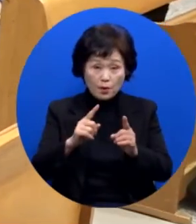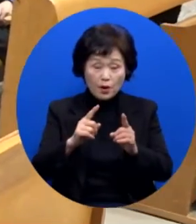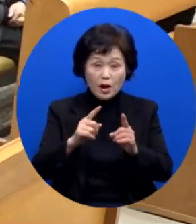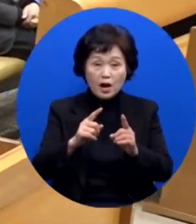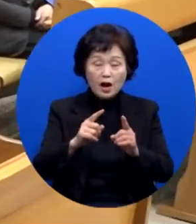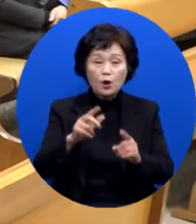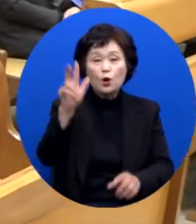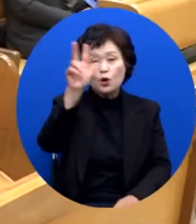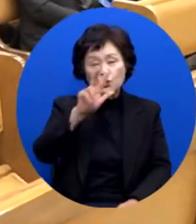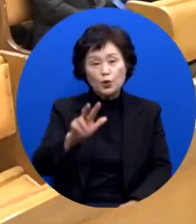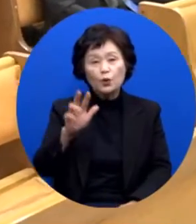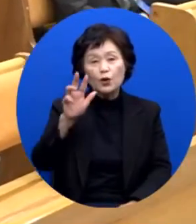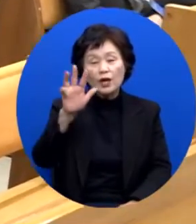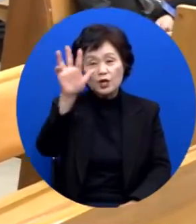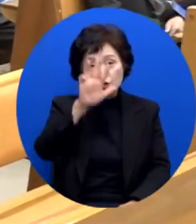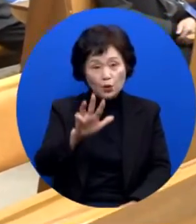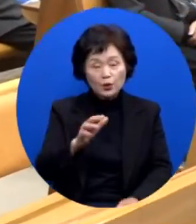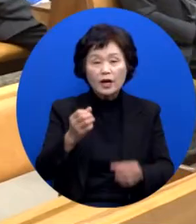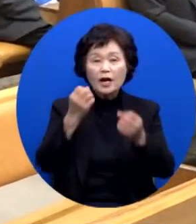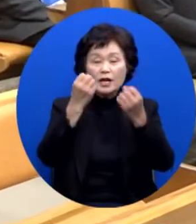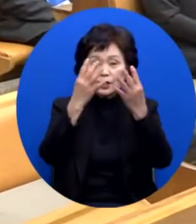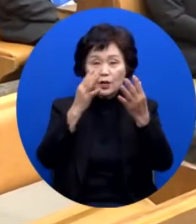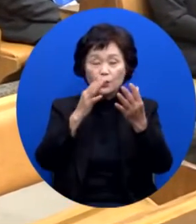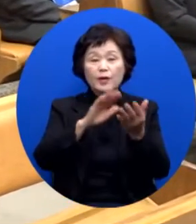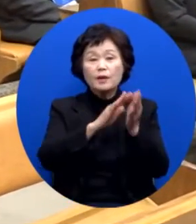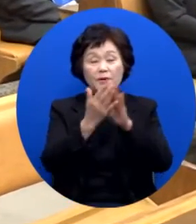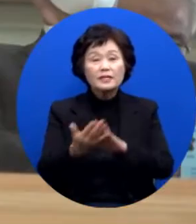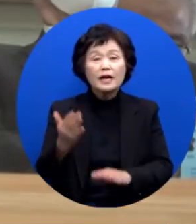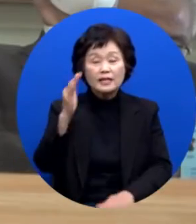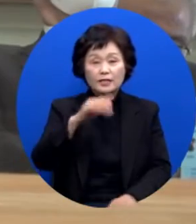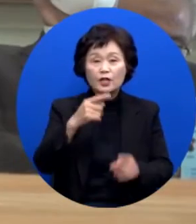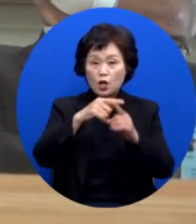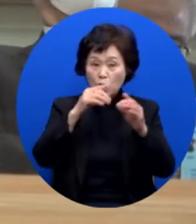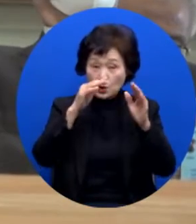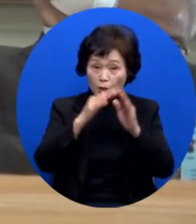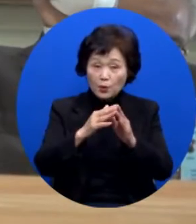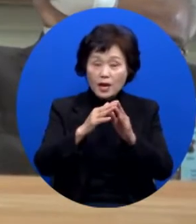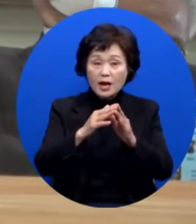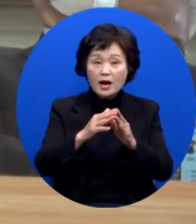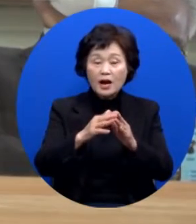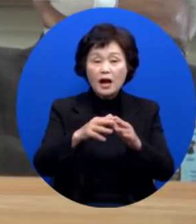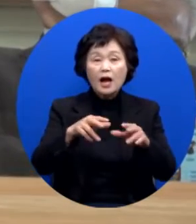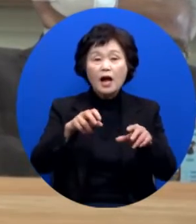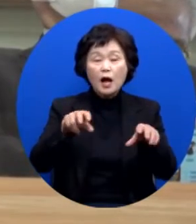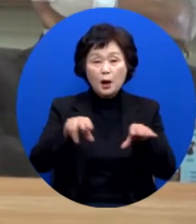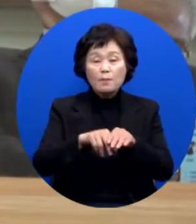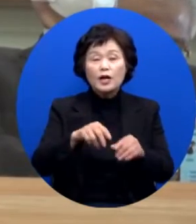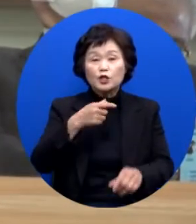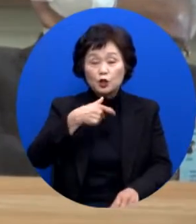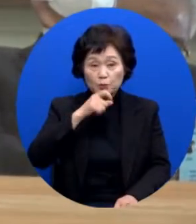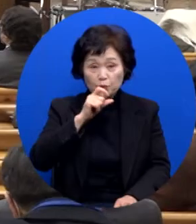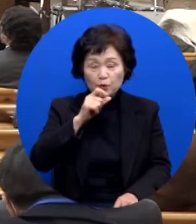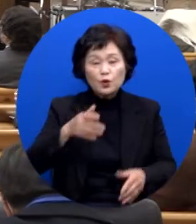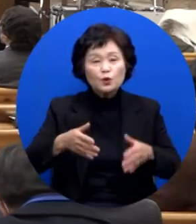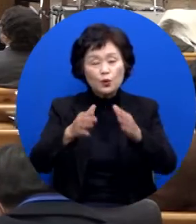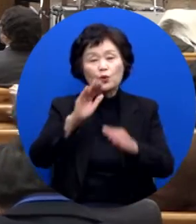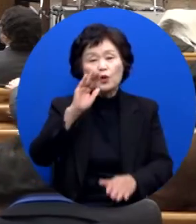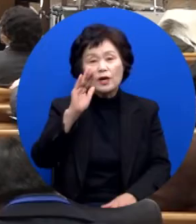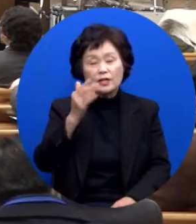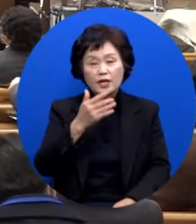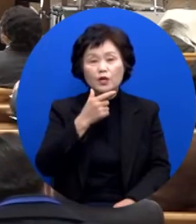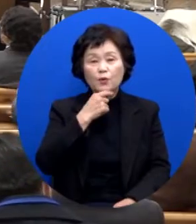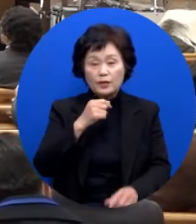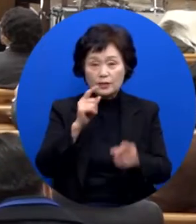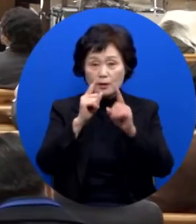새로워지는 데 교회 대표자들이 마중물이 되자 고 강조했습니다 2부에서는 가 인지 컨설팅 그룹 김경민